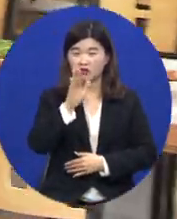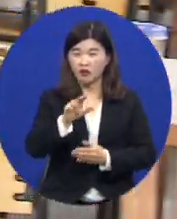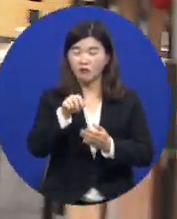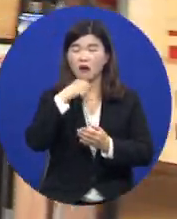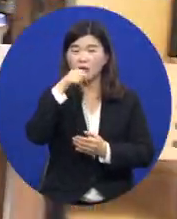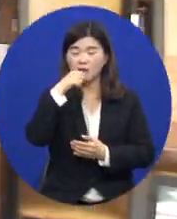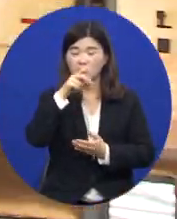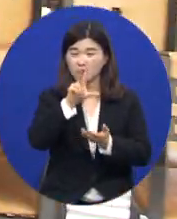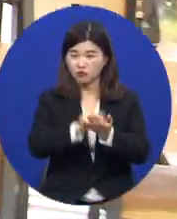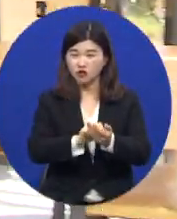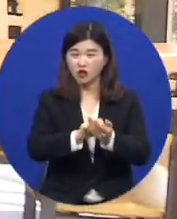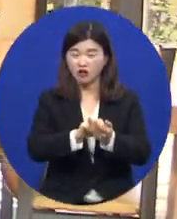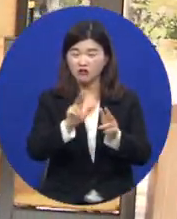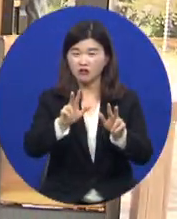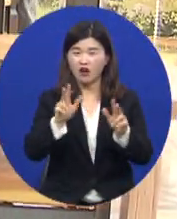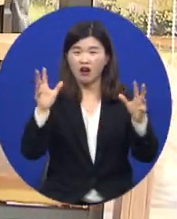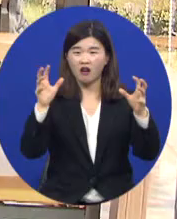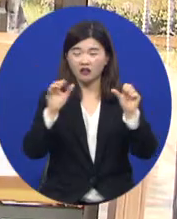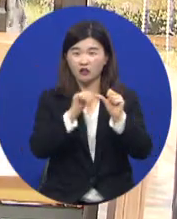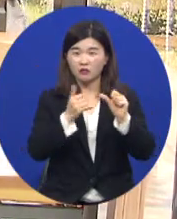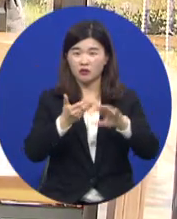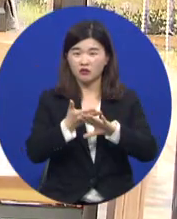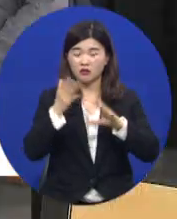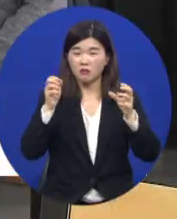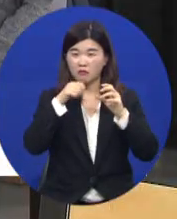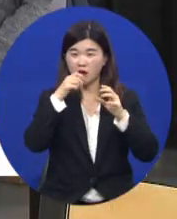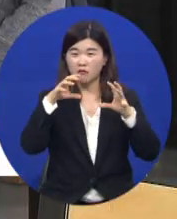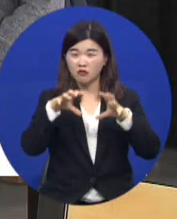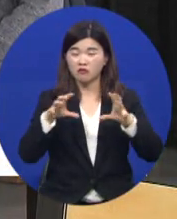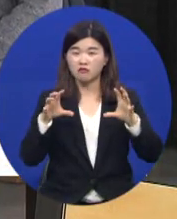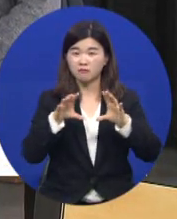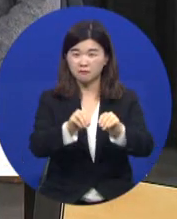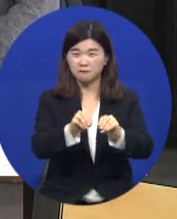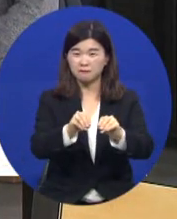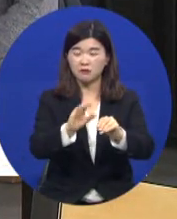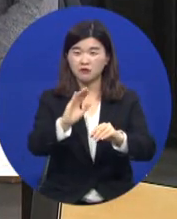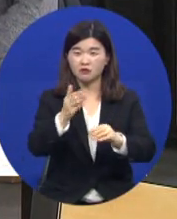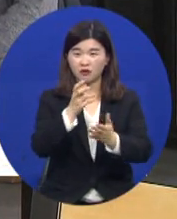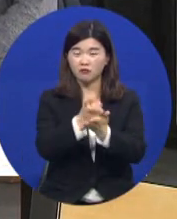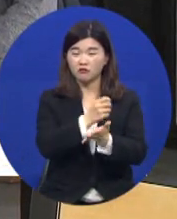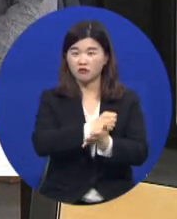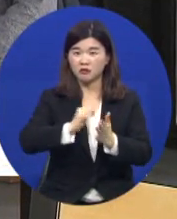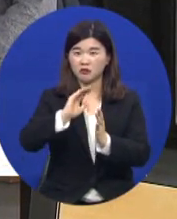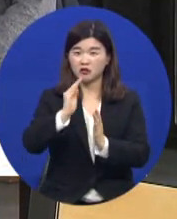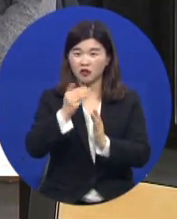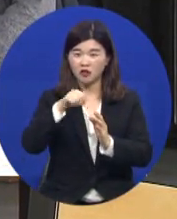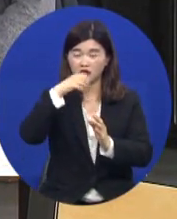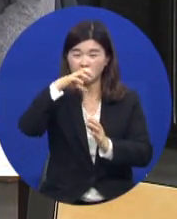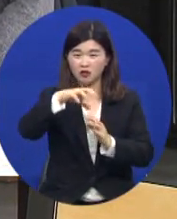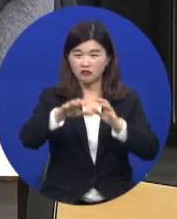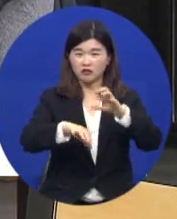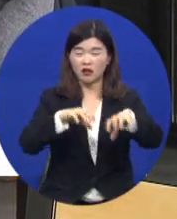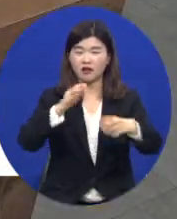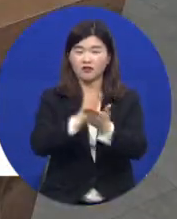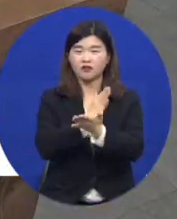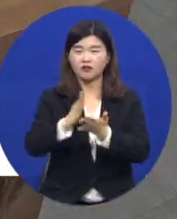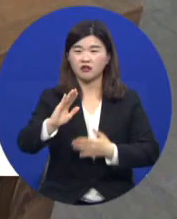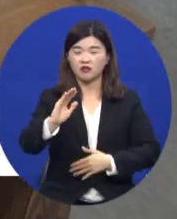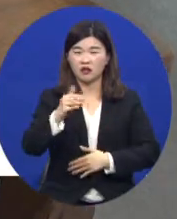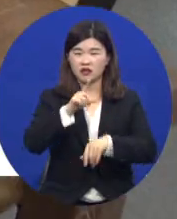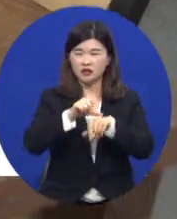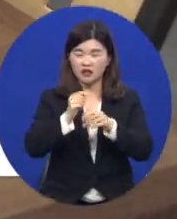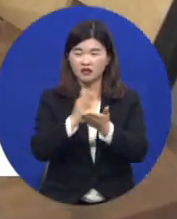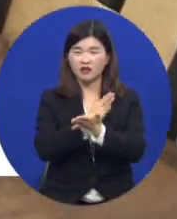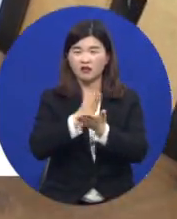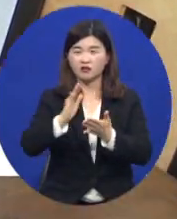식사. 한꺼번에 5명 이상 식당에 들어가면 거리 두기 지침 위반이어서 식당 여러 곳으로 분산시키거나